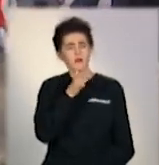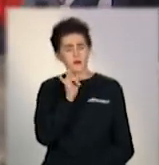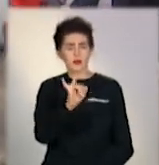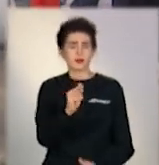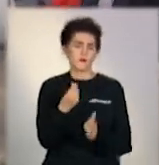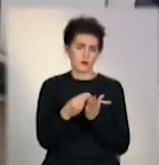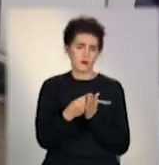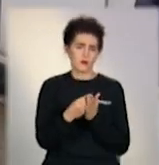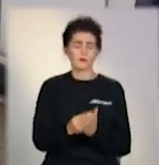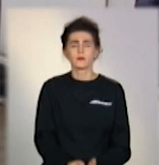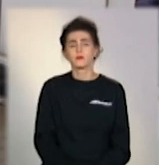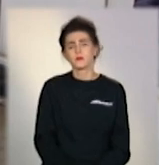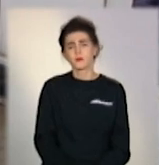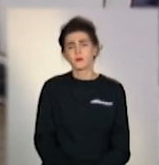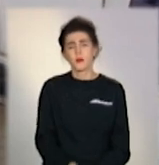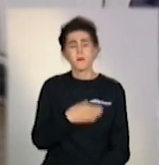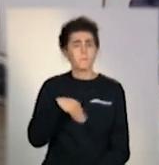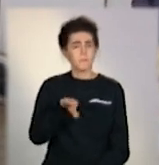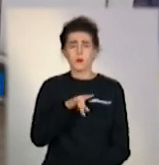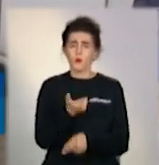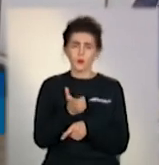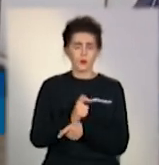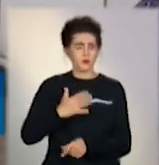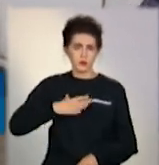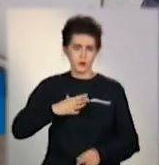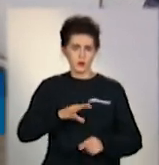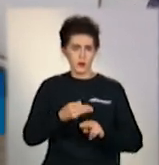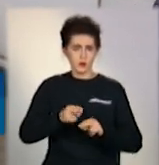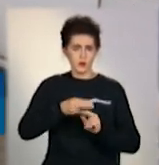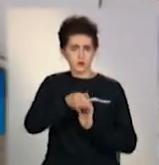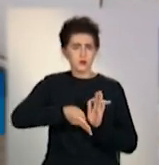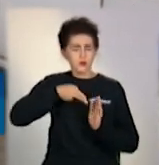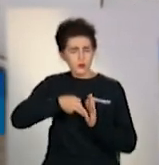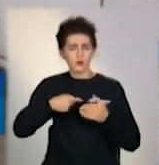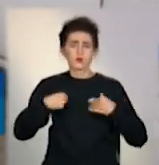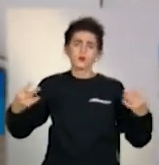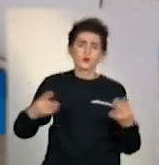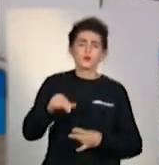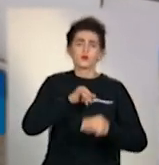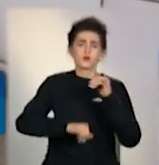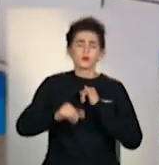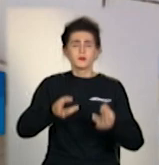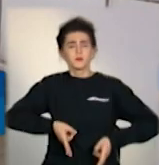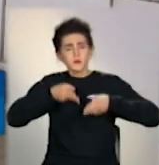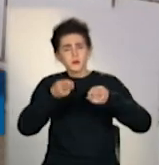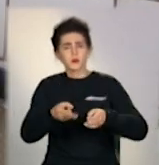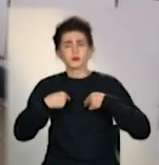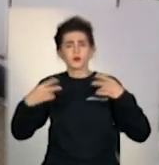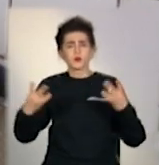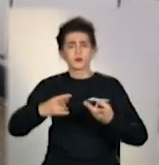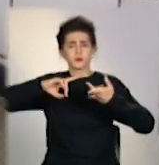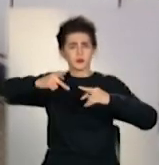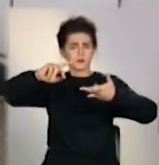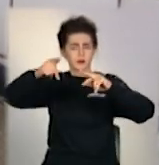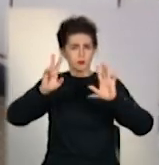впевнені жителі. Мы очень ждали этого поезда. Для нас теперь будет очень удобно добираться. Не нужно людям будет ездить в